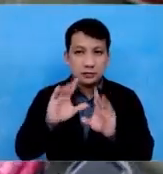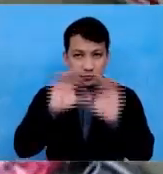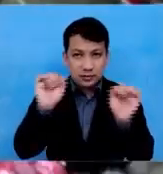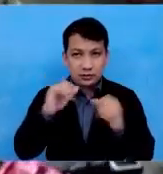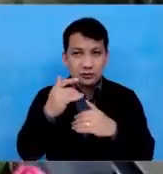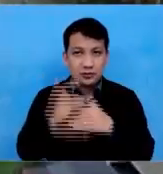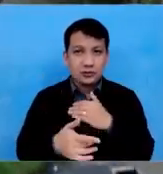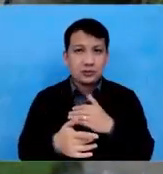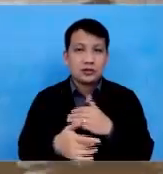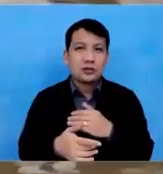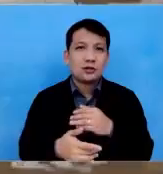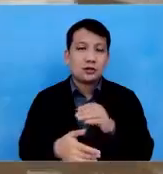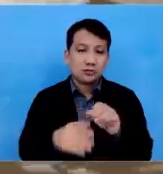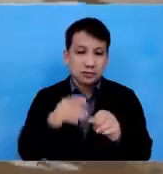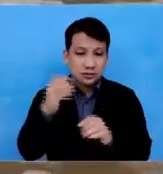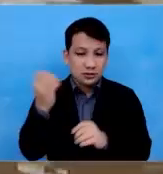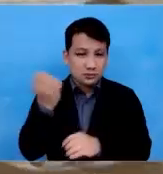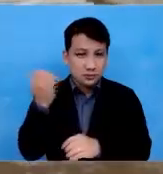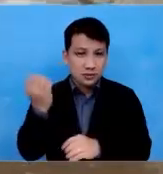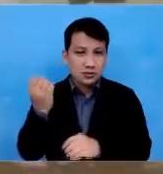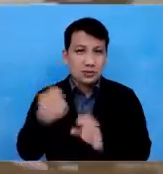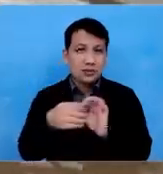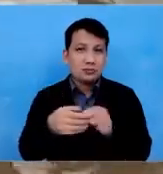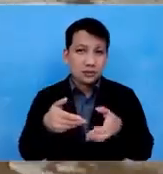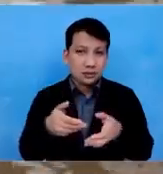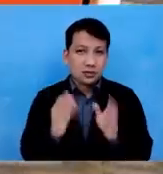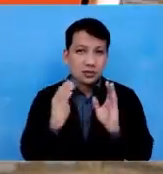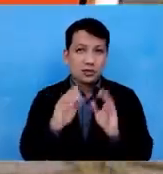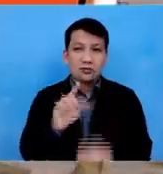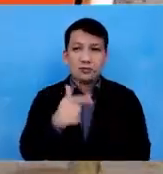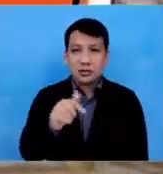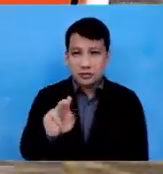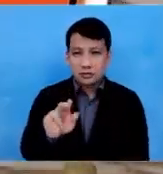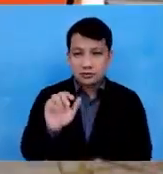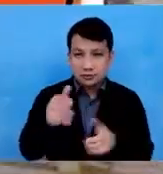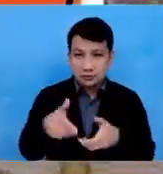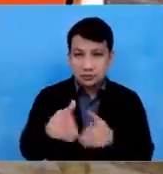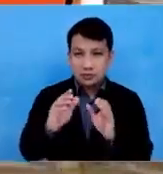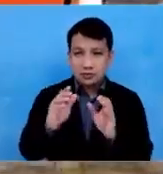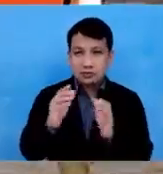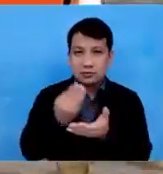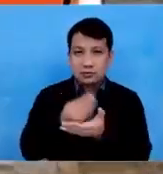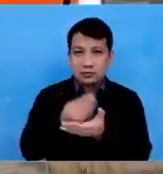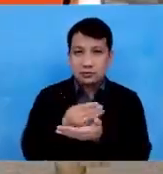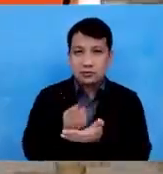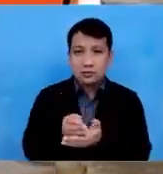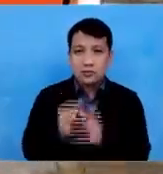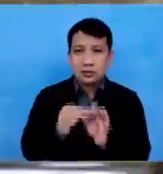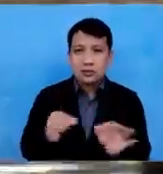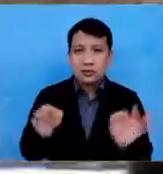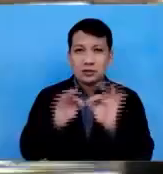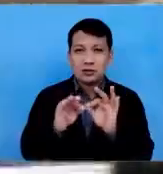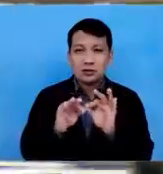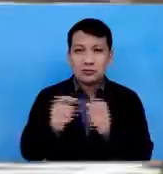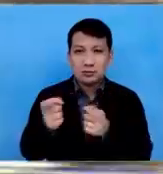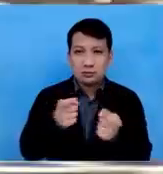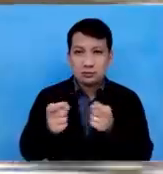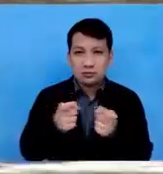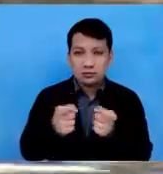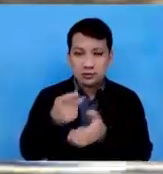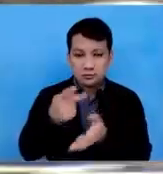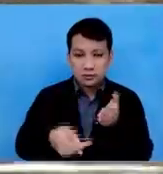Sa ilalim ng state of calamity, papayagan ng mga LGU na gamitin ng calamity fund. Magkakaroon din ng price freeze sa mga pangunahing